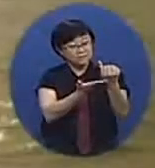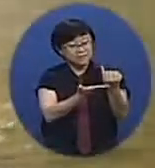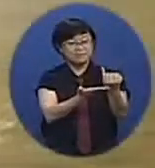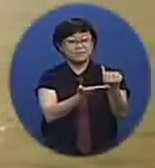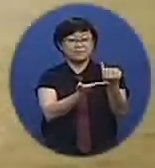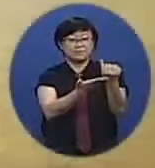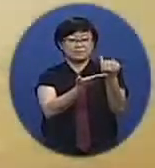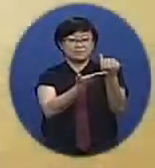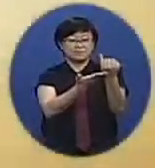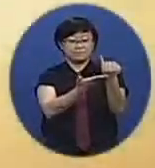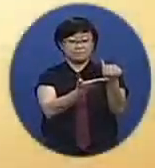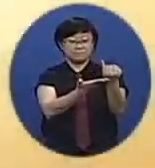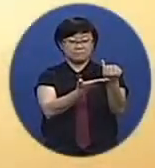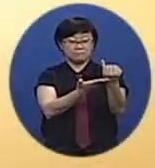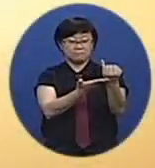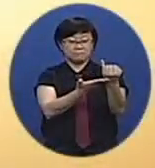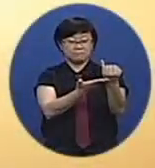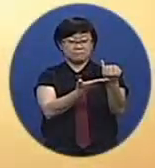우리가